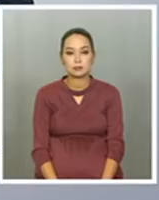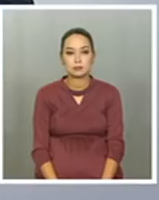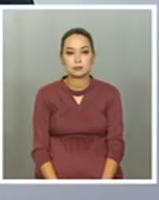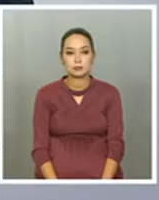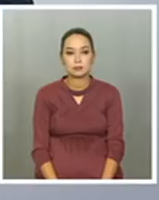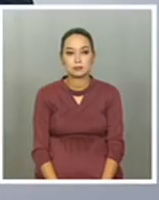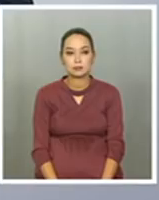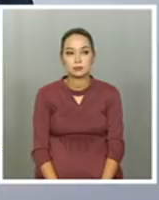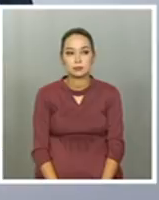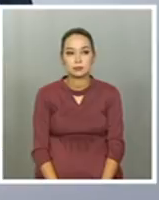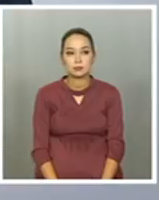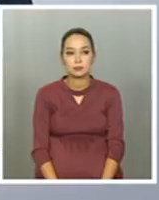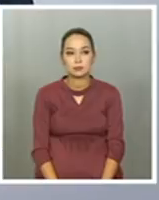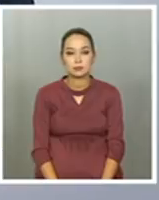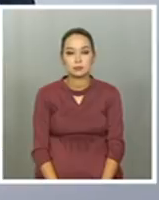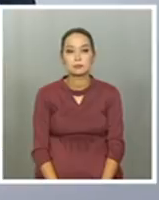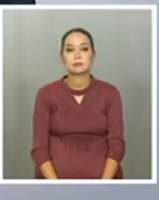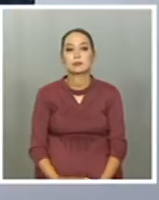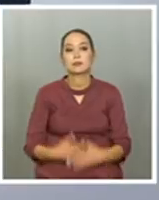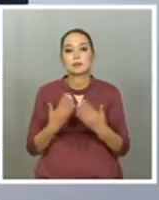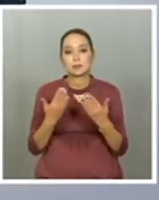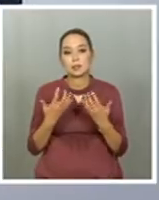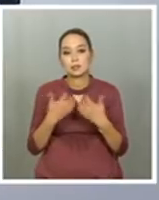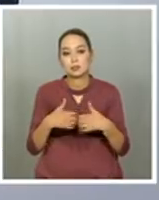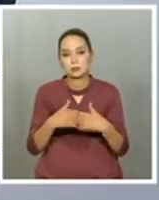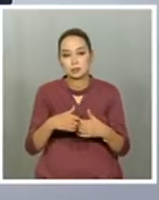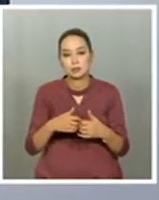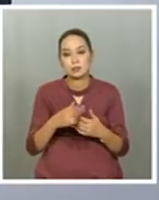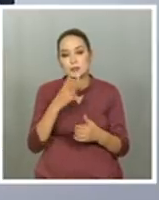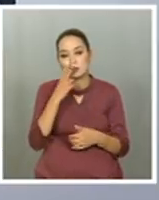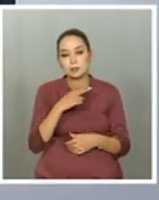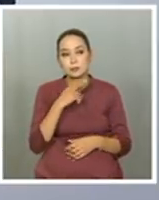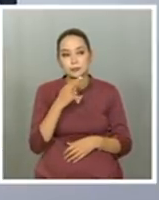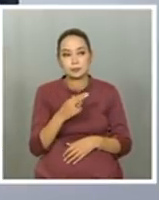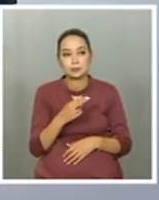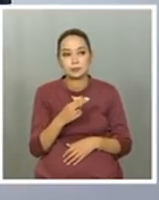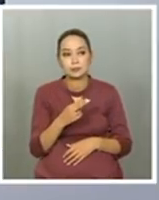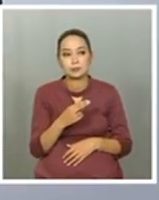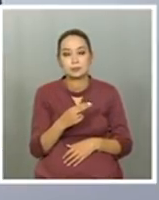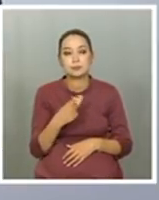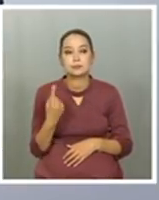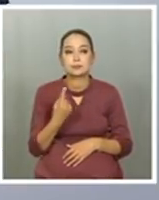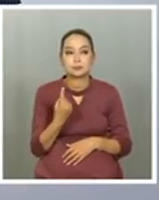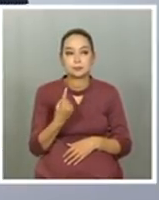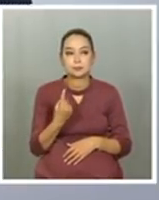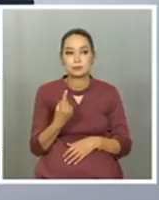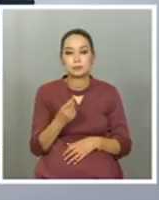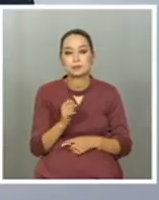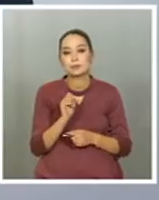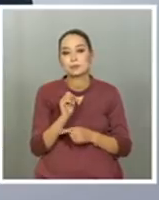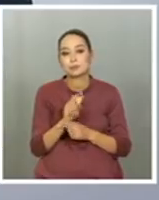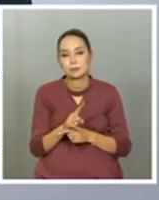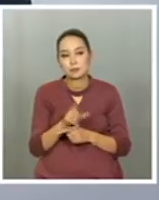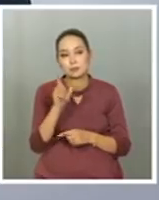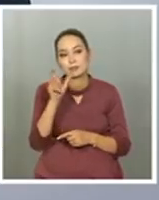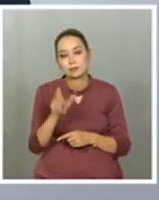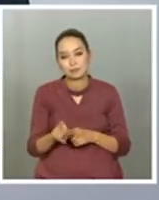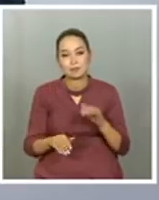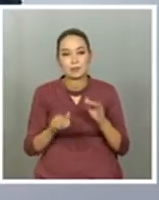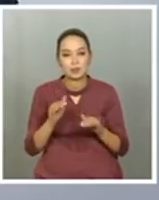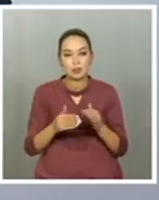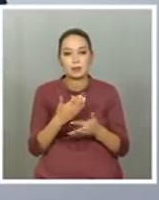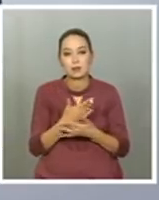Енді оқушылар есептің шешуіне назар аударайық. Берілгені, бұл жерде метал 14 грамм,